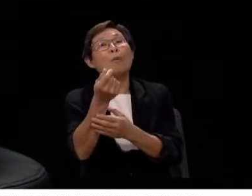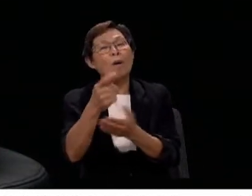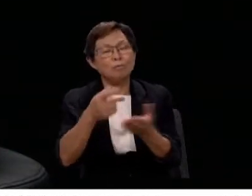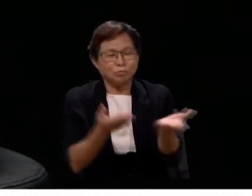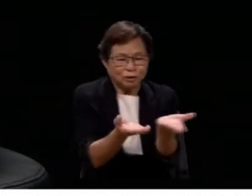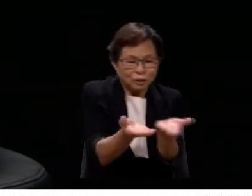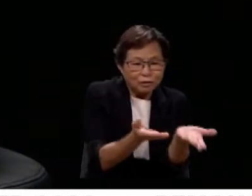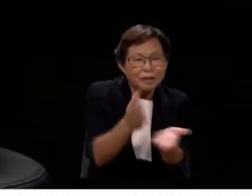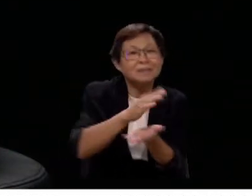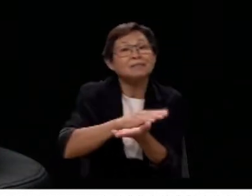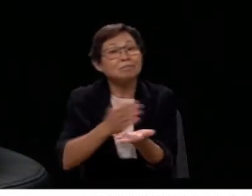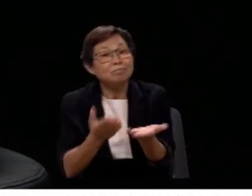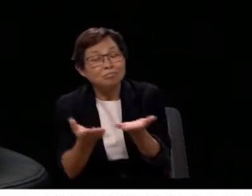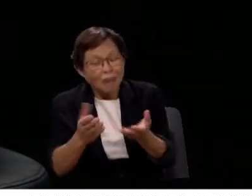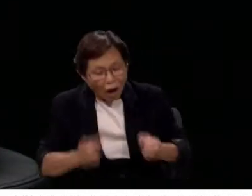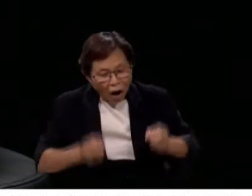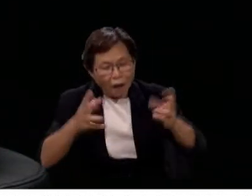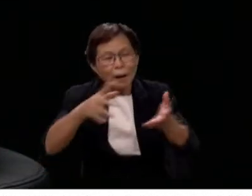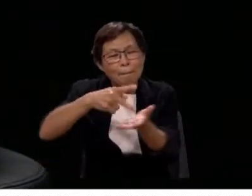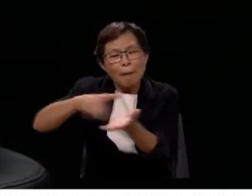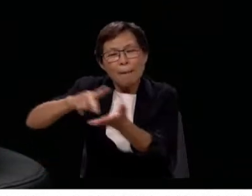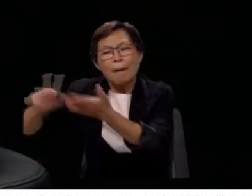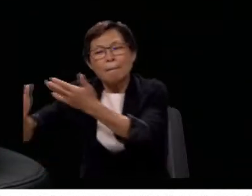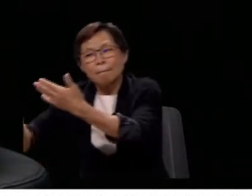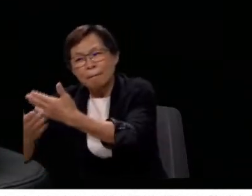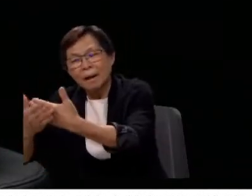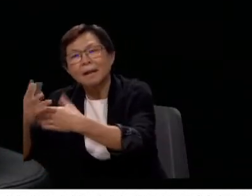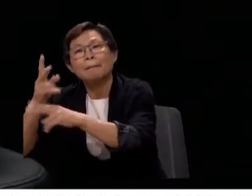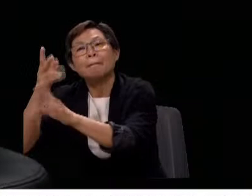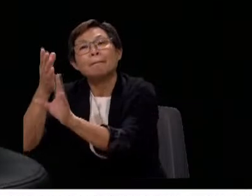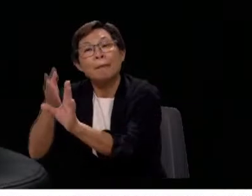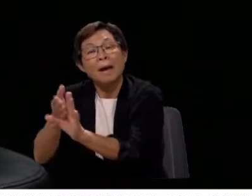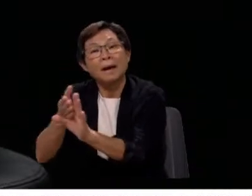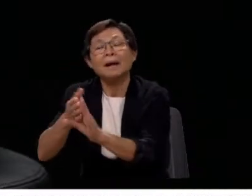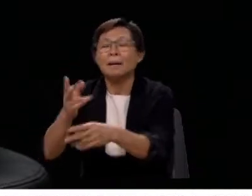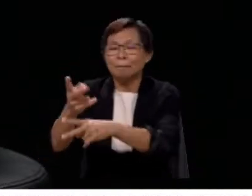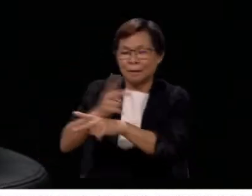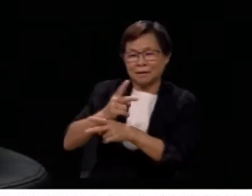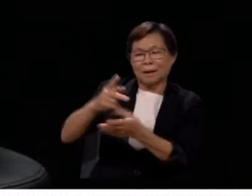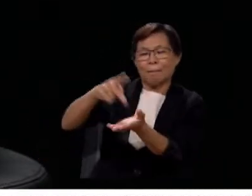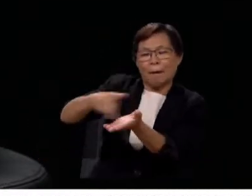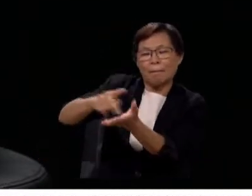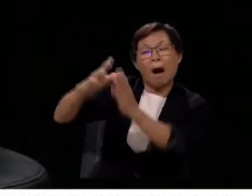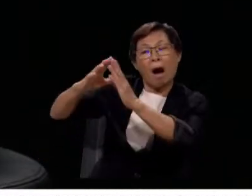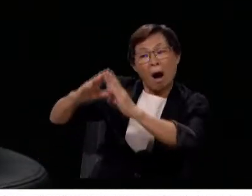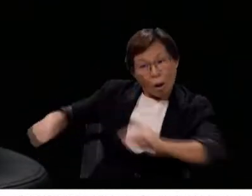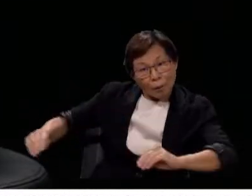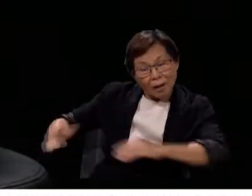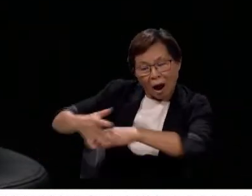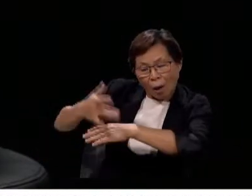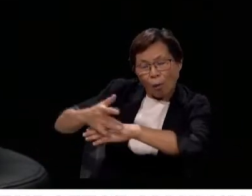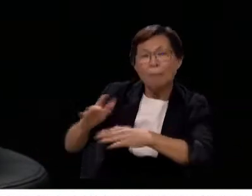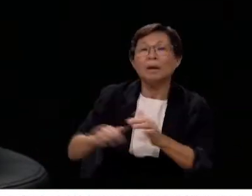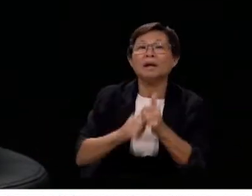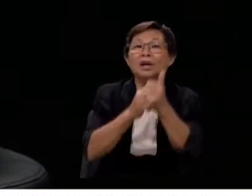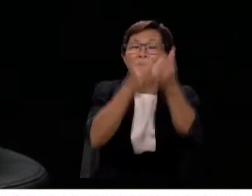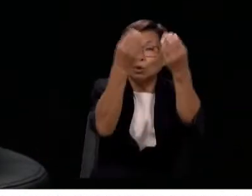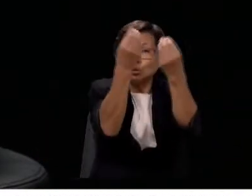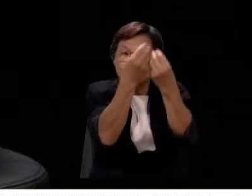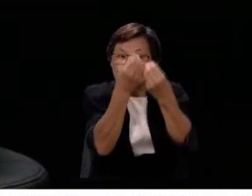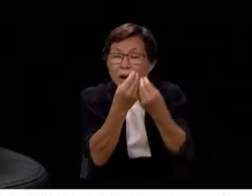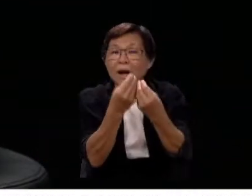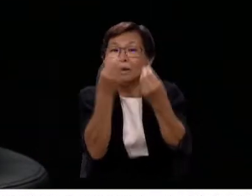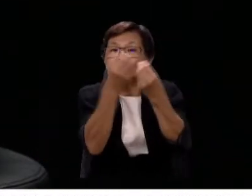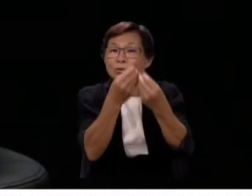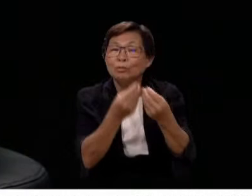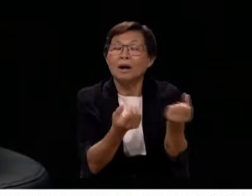dan pinjaman membalik pejabat dan pinjaman ini bisa selesaikan lebih awal berdasarkan unsur traffic mereka Insya